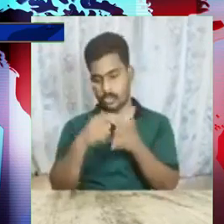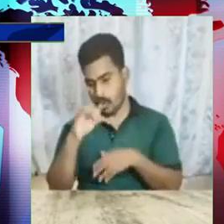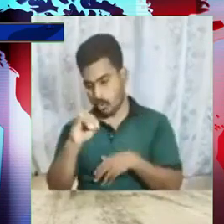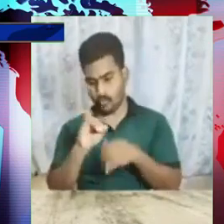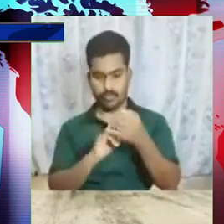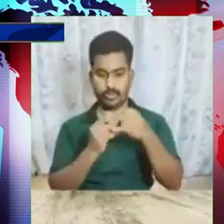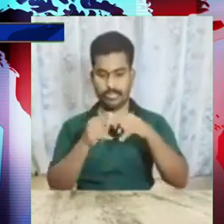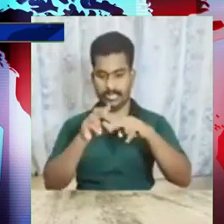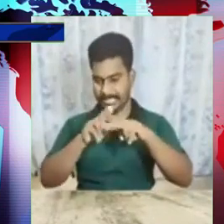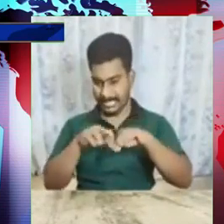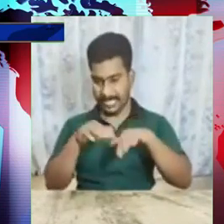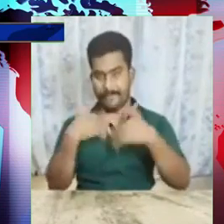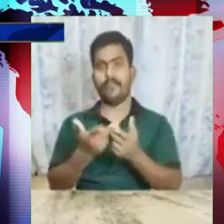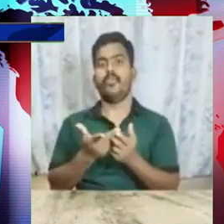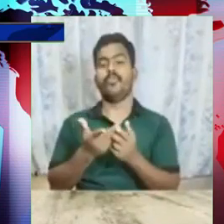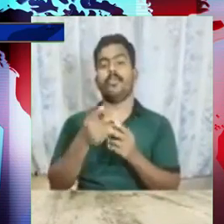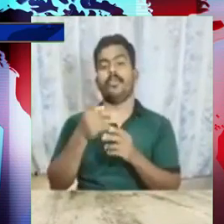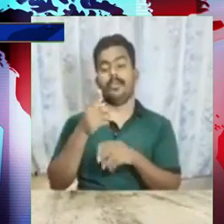14,896 പേർ